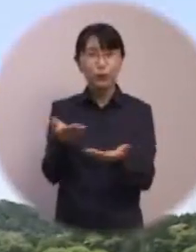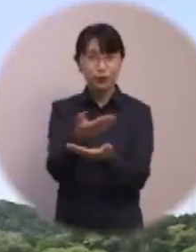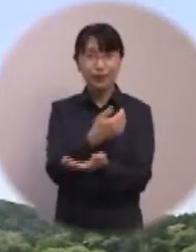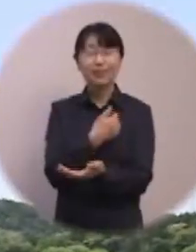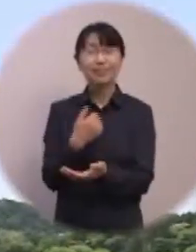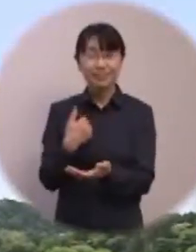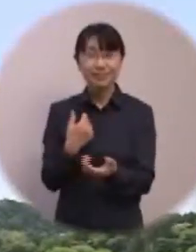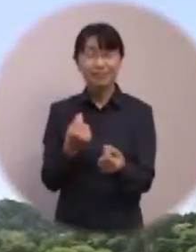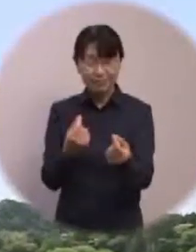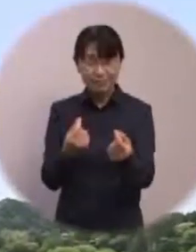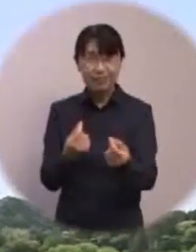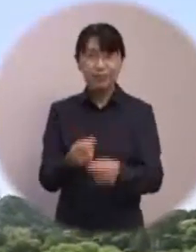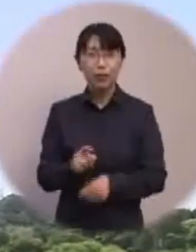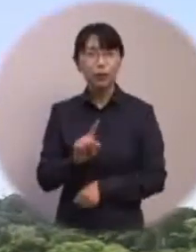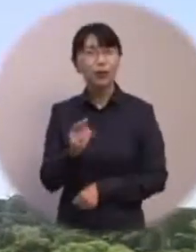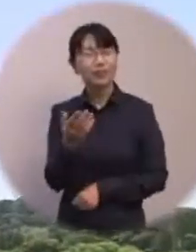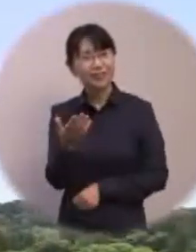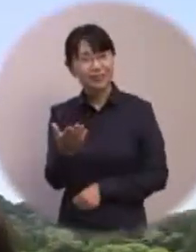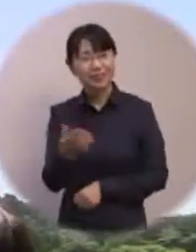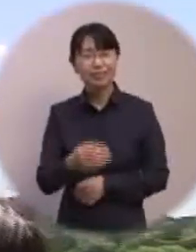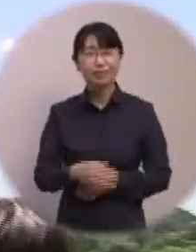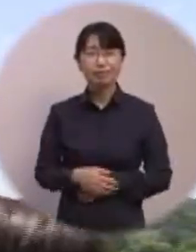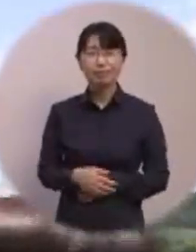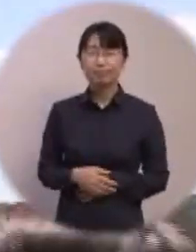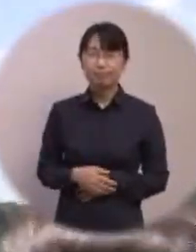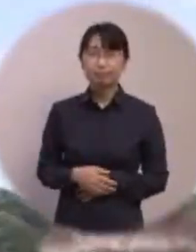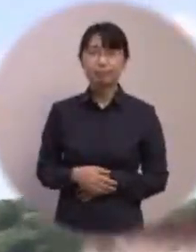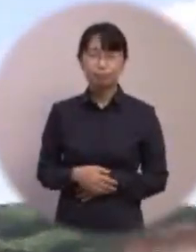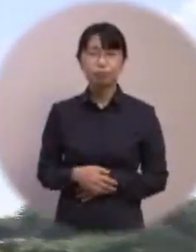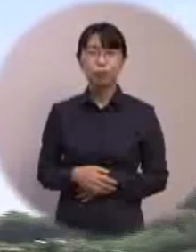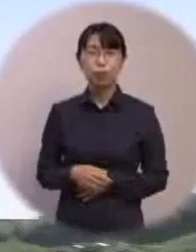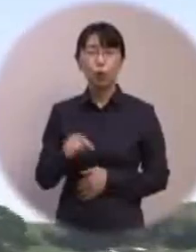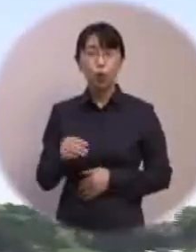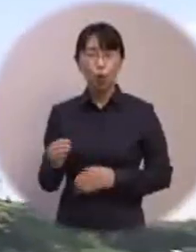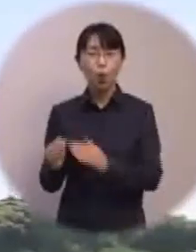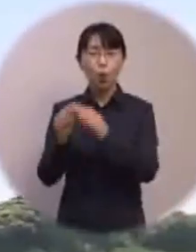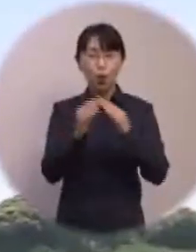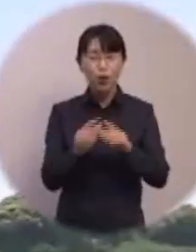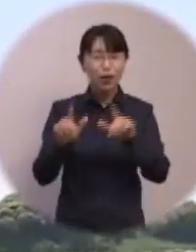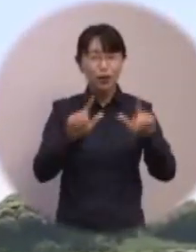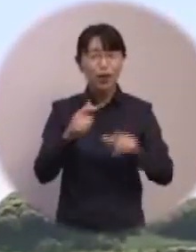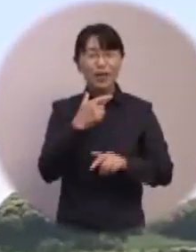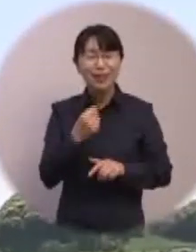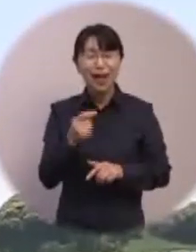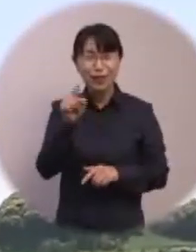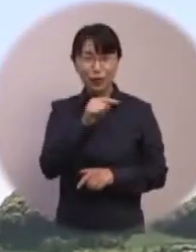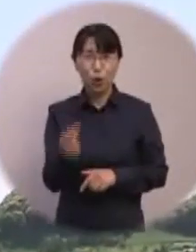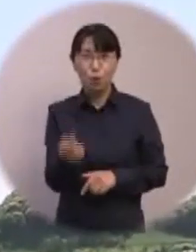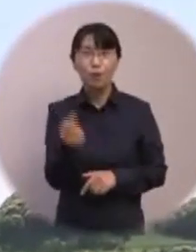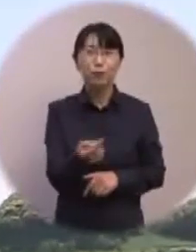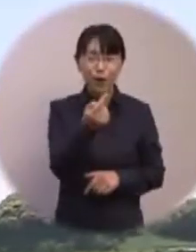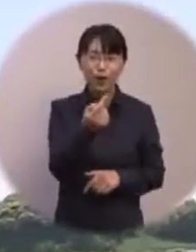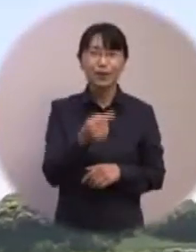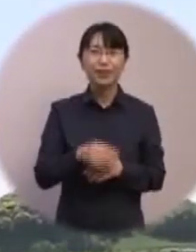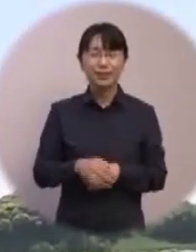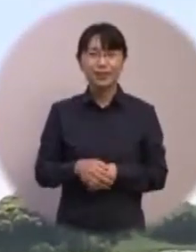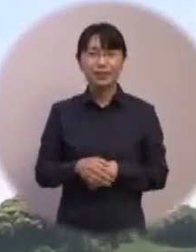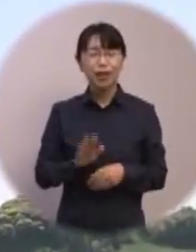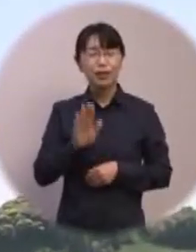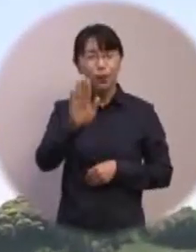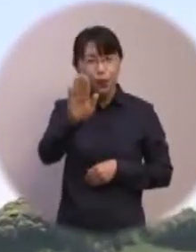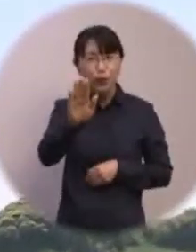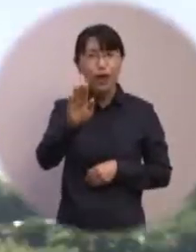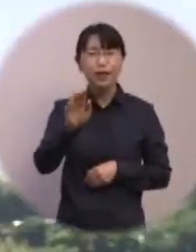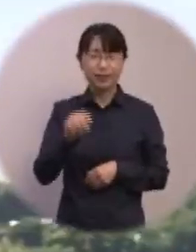ったということですけれども。 そうですね、 いかがですか？ はい、中にはね、ここに住んでみたいっていう方もいらっしゃいますし、まあ将